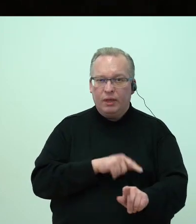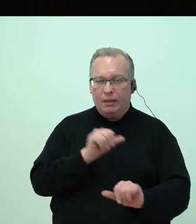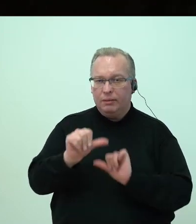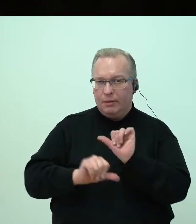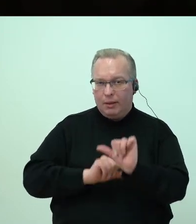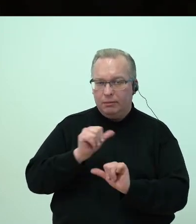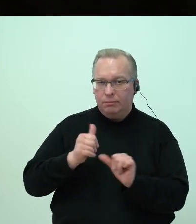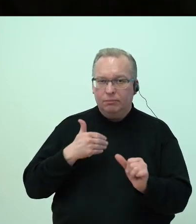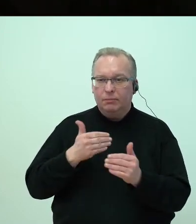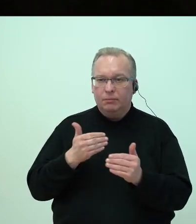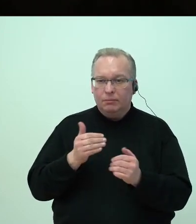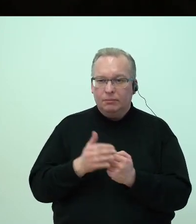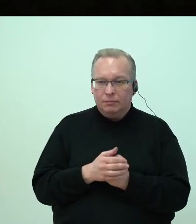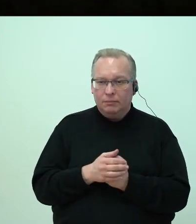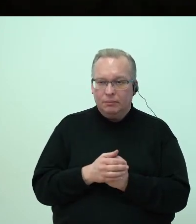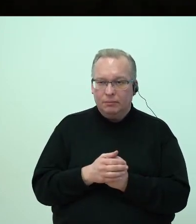ilgalaikis